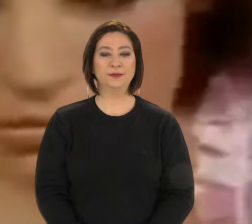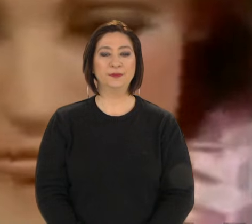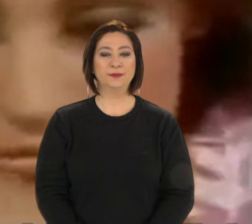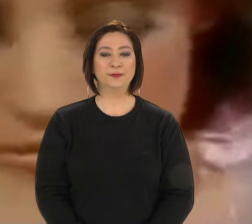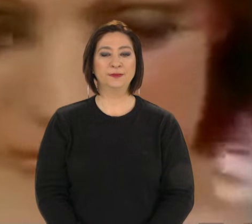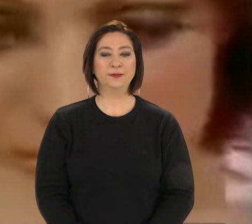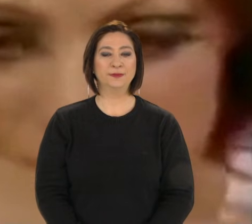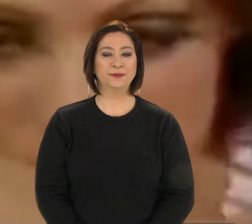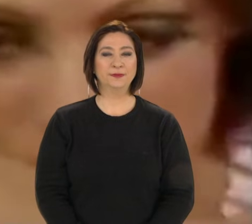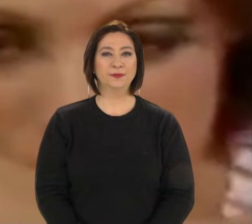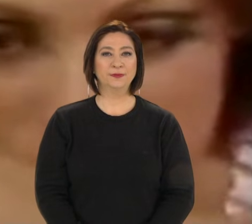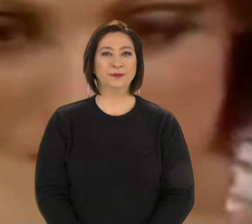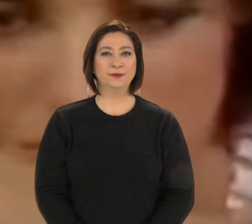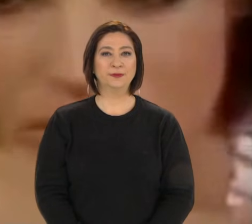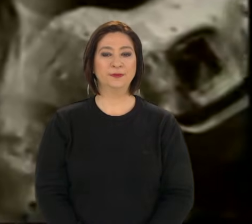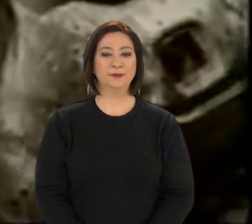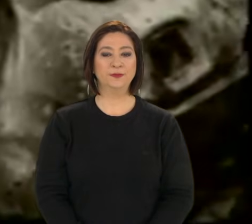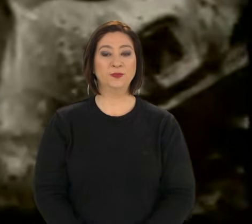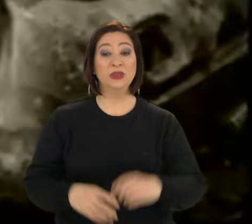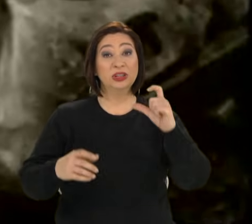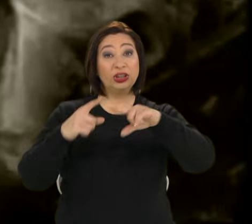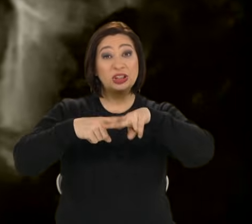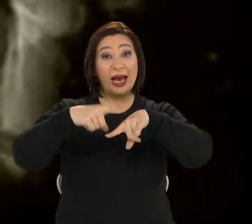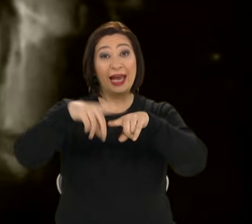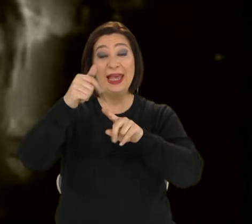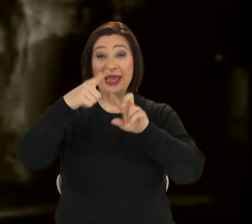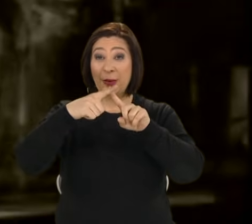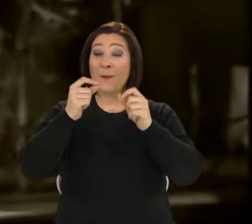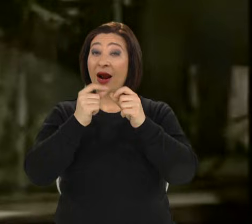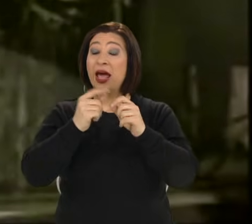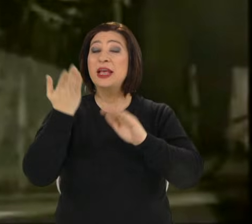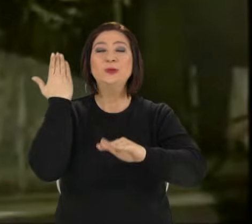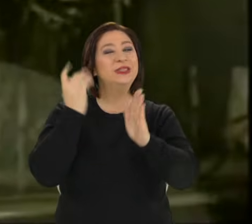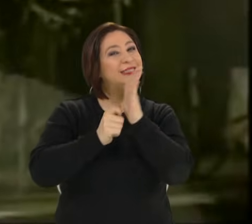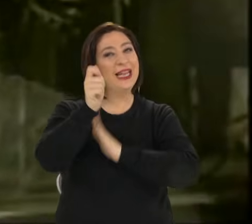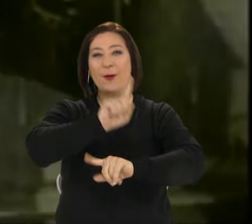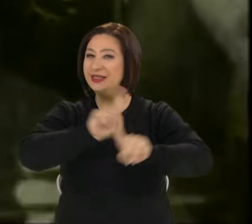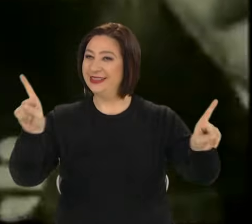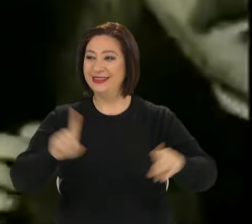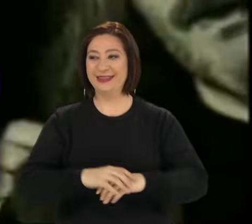Cahit Berkay, geçmişini silemezsin.